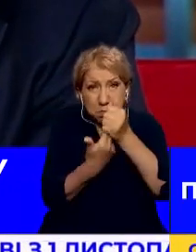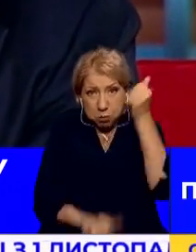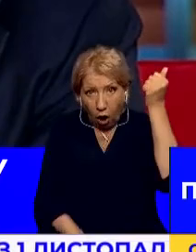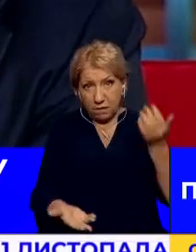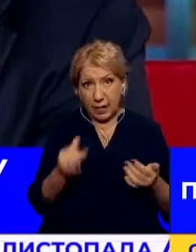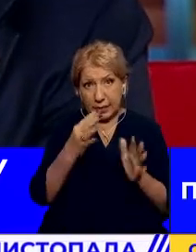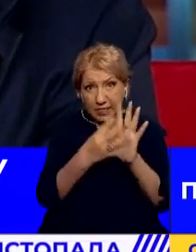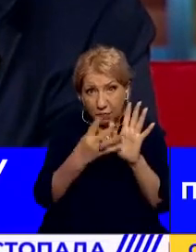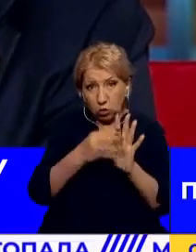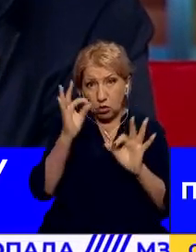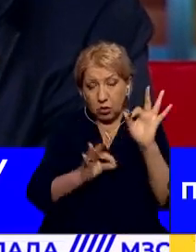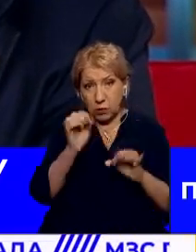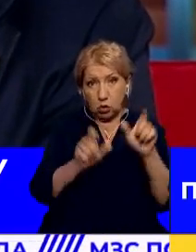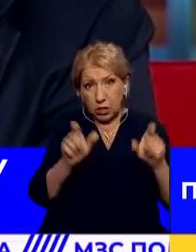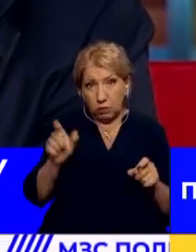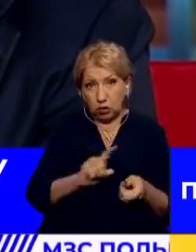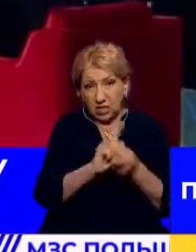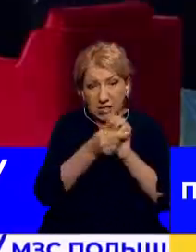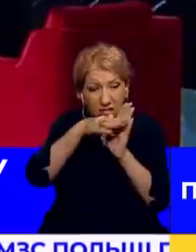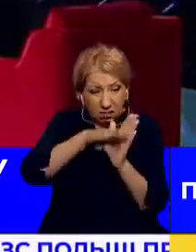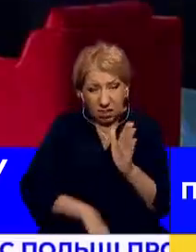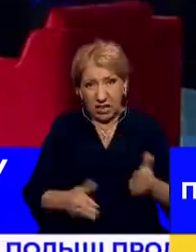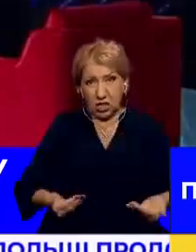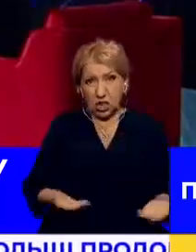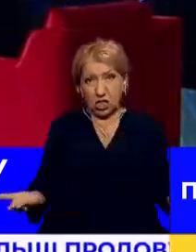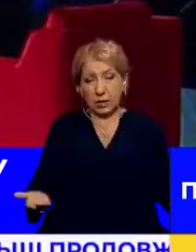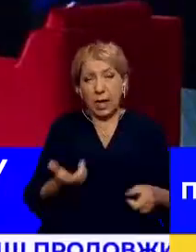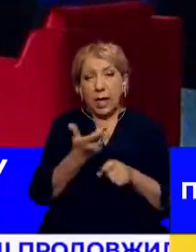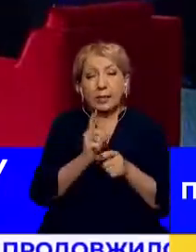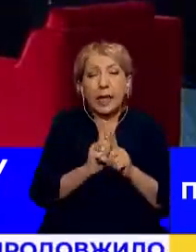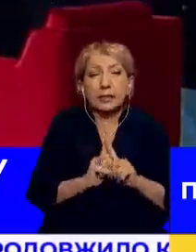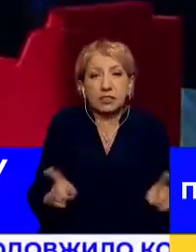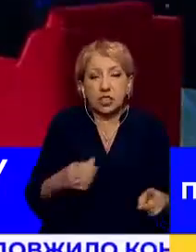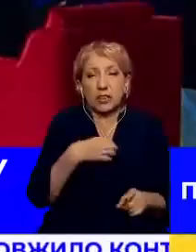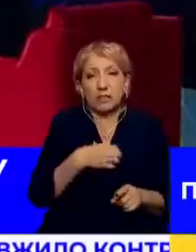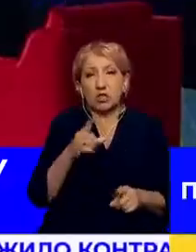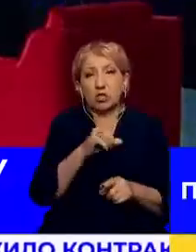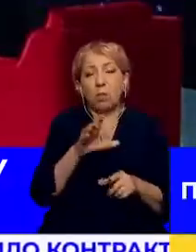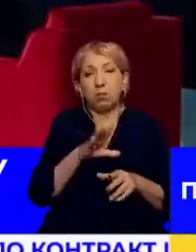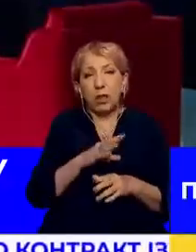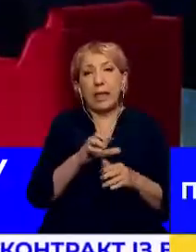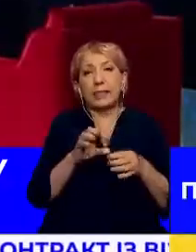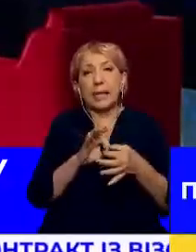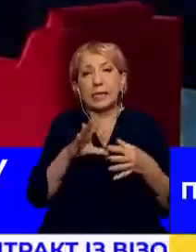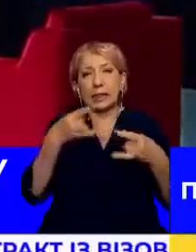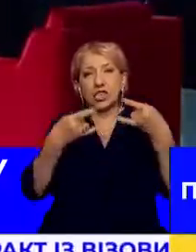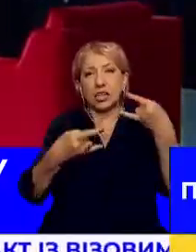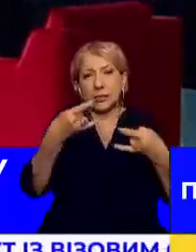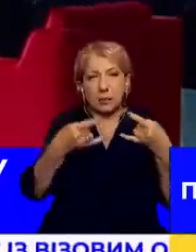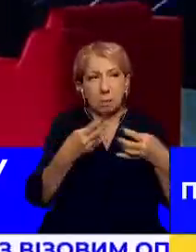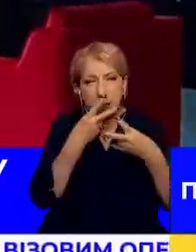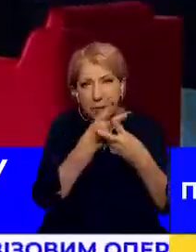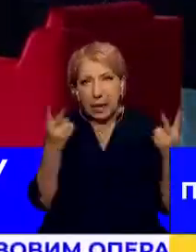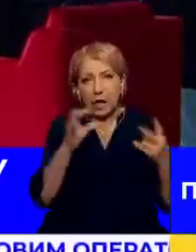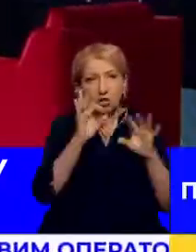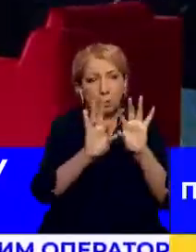і 90% людей стали жити гірше. Тому надзвичайно важливо, щоб були незалежні ЗМІ, щоб людям